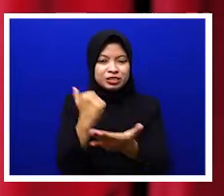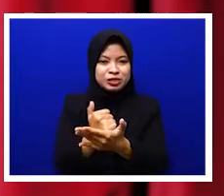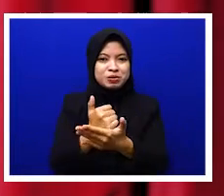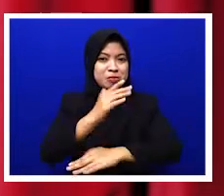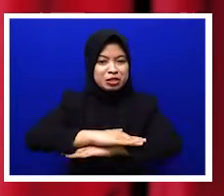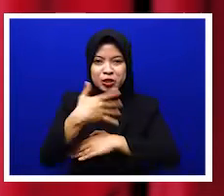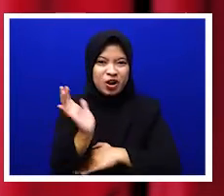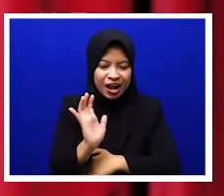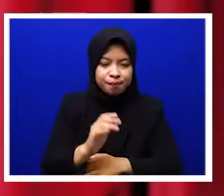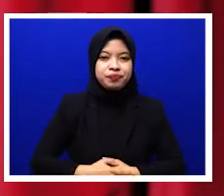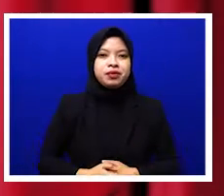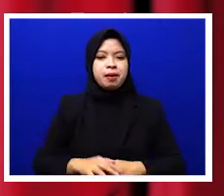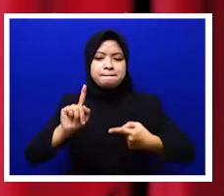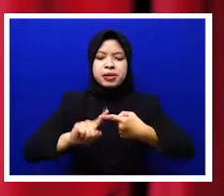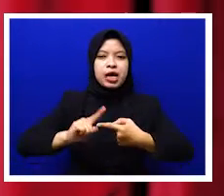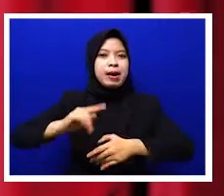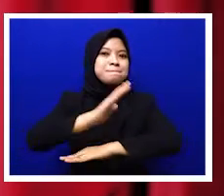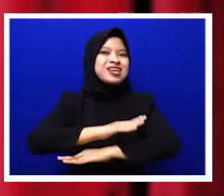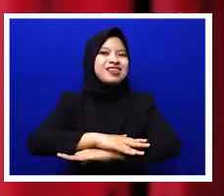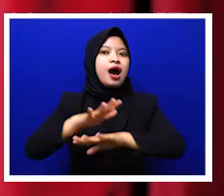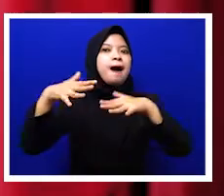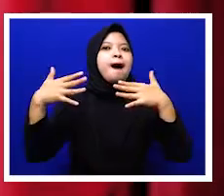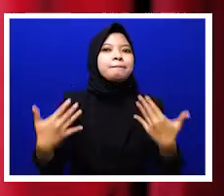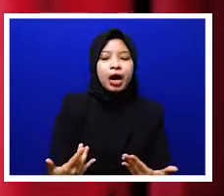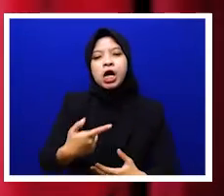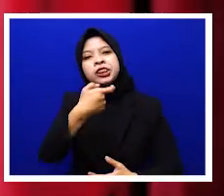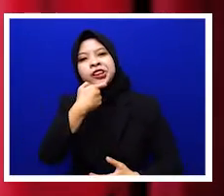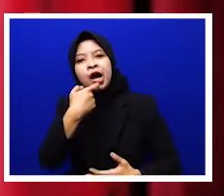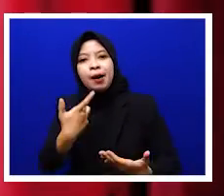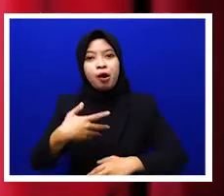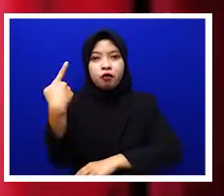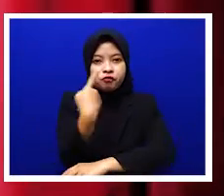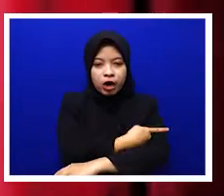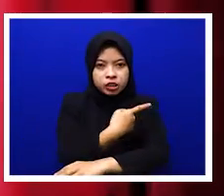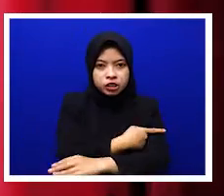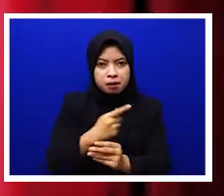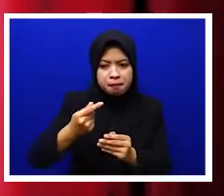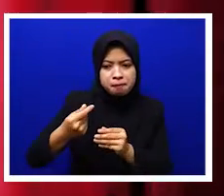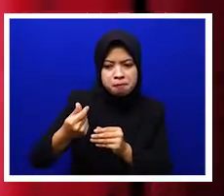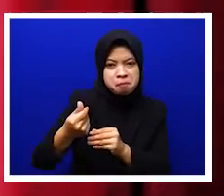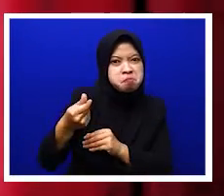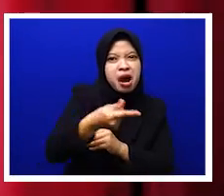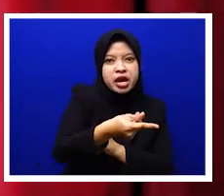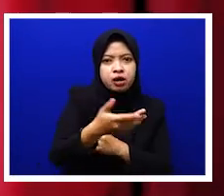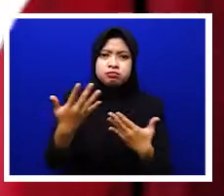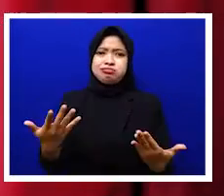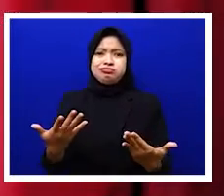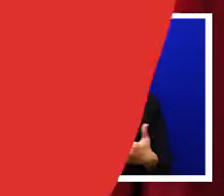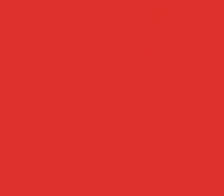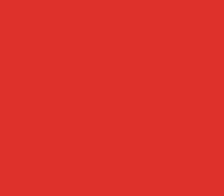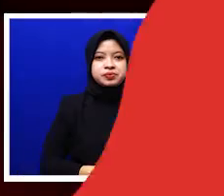oke? Nah, langsung aja berita yang pertama, yaitu soal katanya kita ada vaksin berbayar. Coba kita lihat